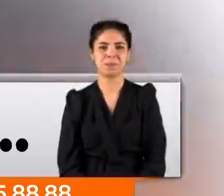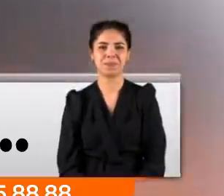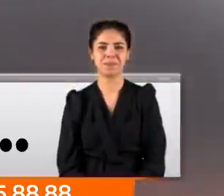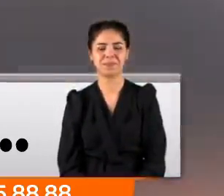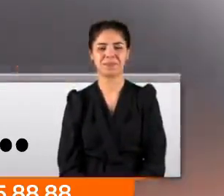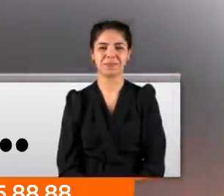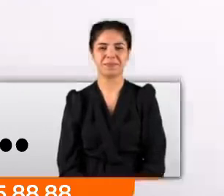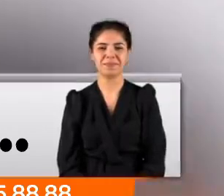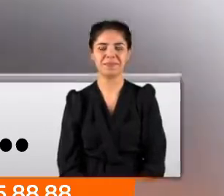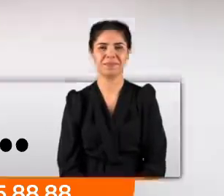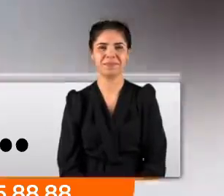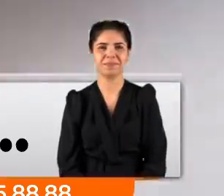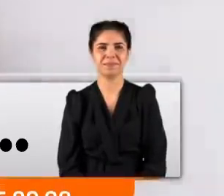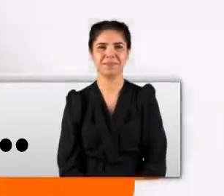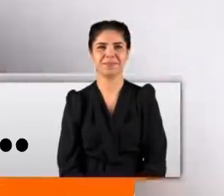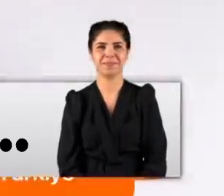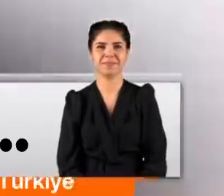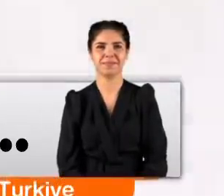bismillah.